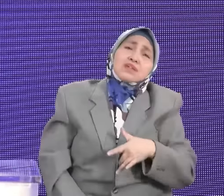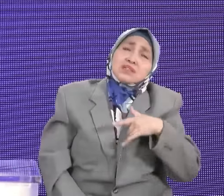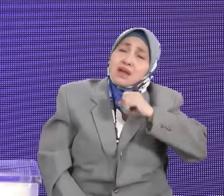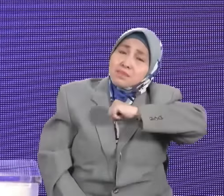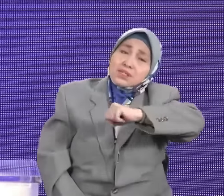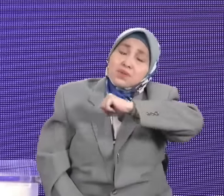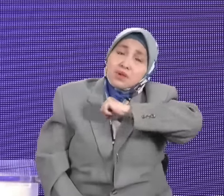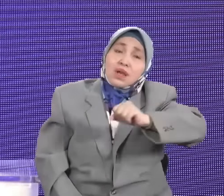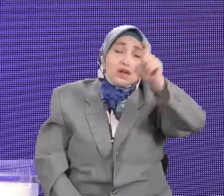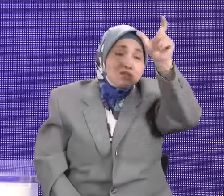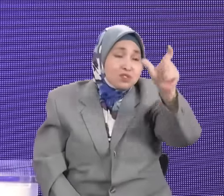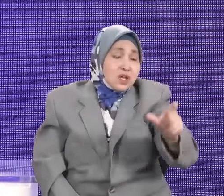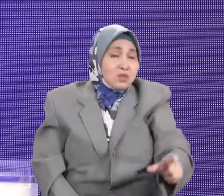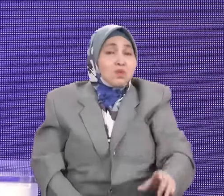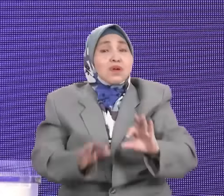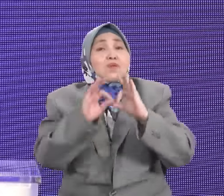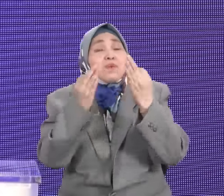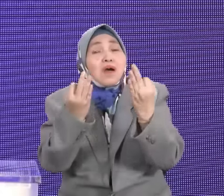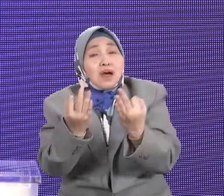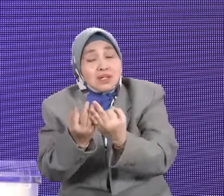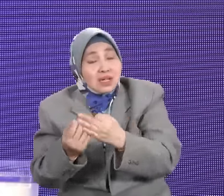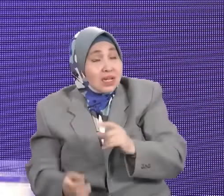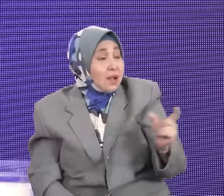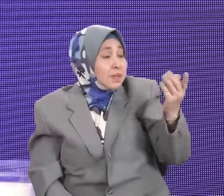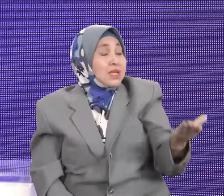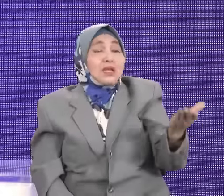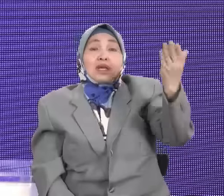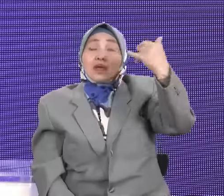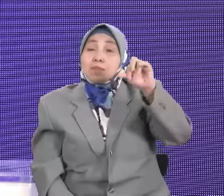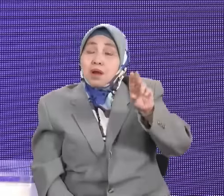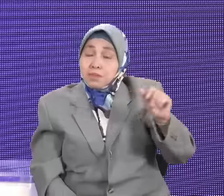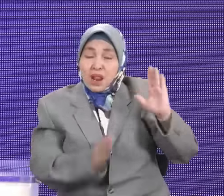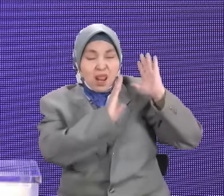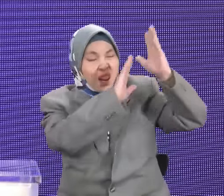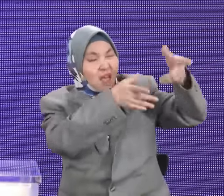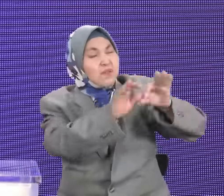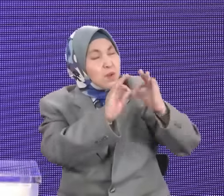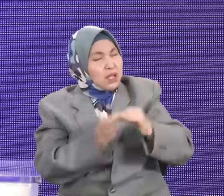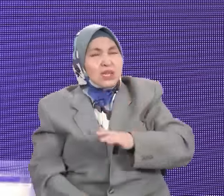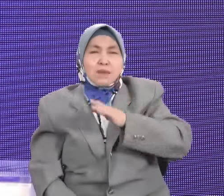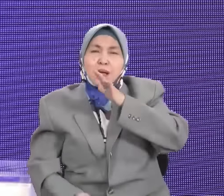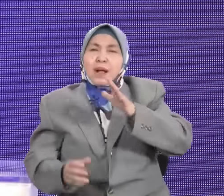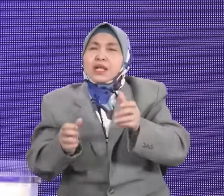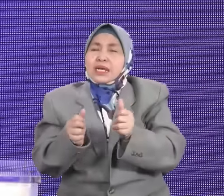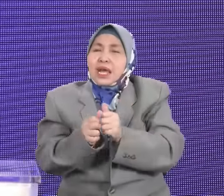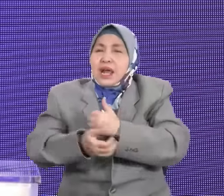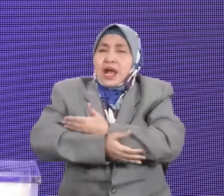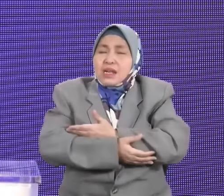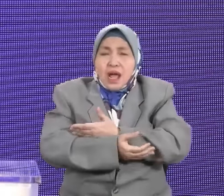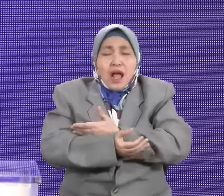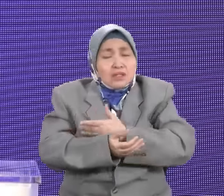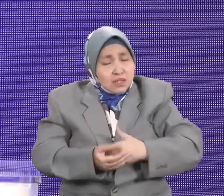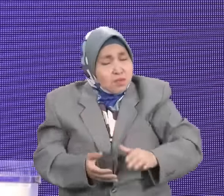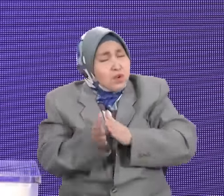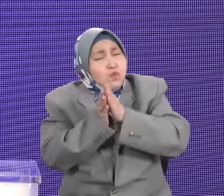seorang ataupun satu keluarga Nabi Ibrahim yang meninggalkan keluarga dan si ibu bersama si anaknya berusaha